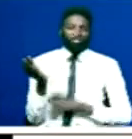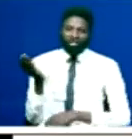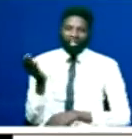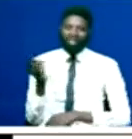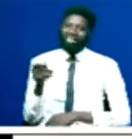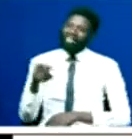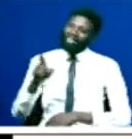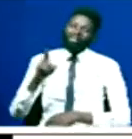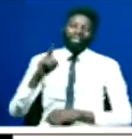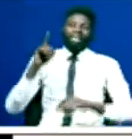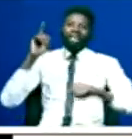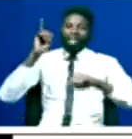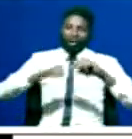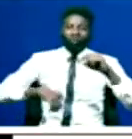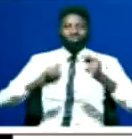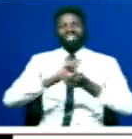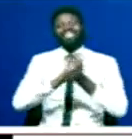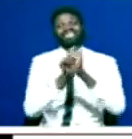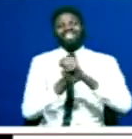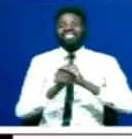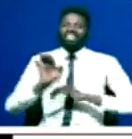hawezi kubadilisha msimamo wake.